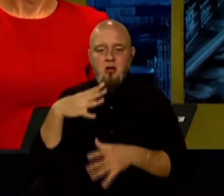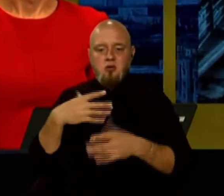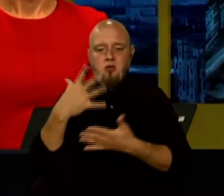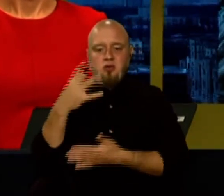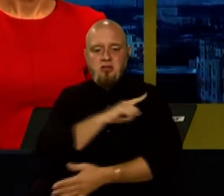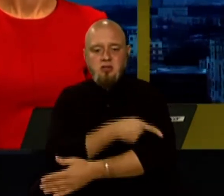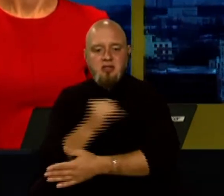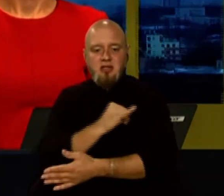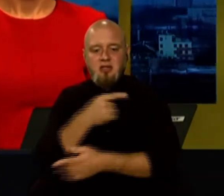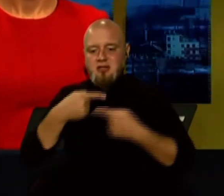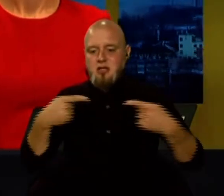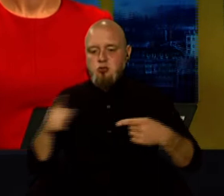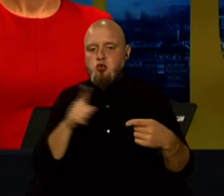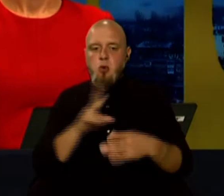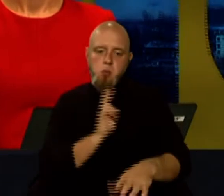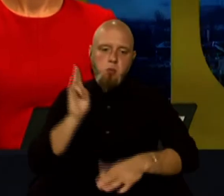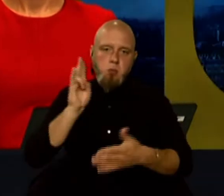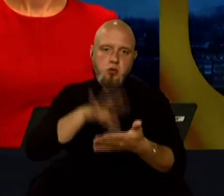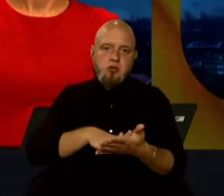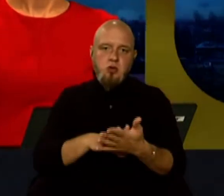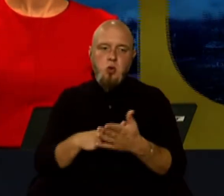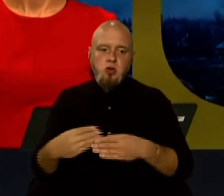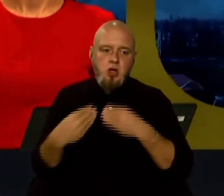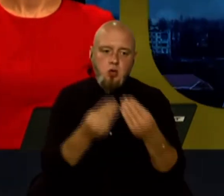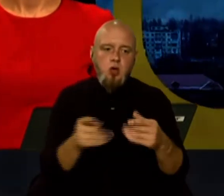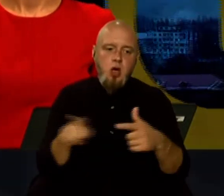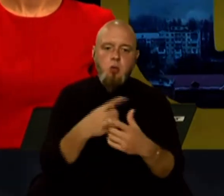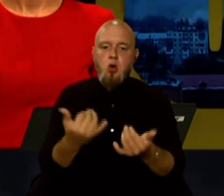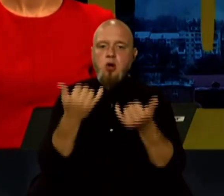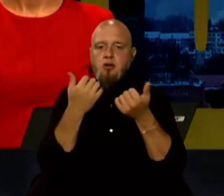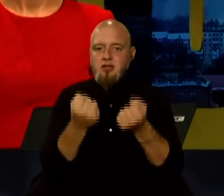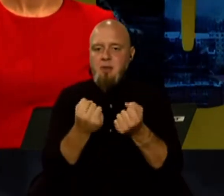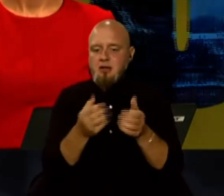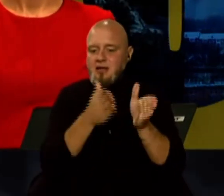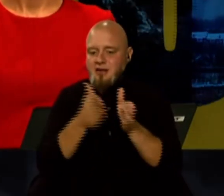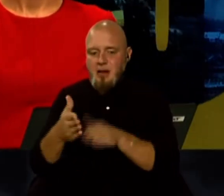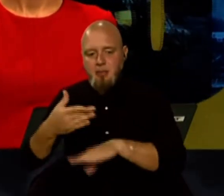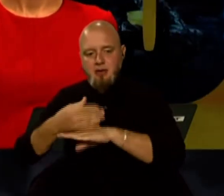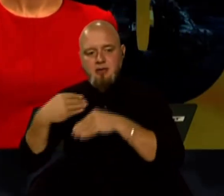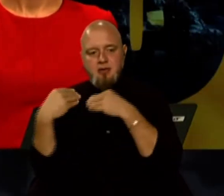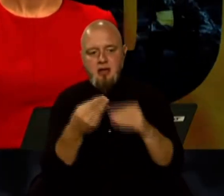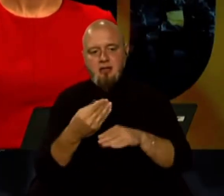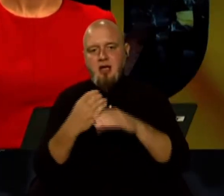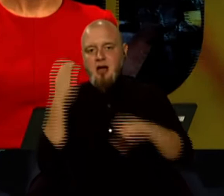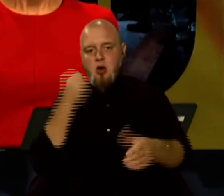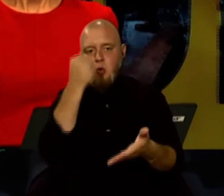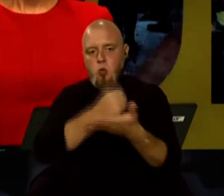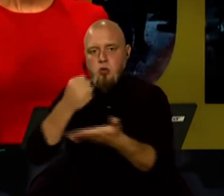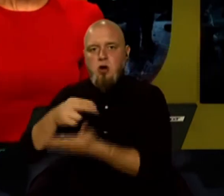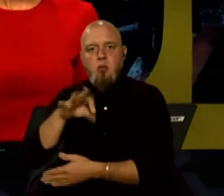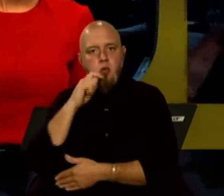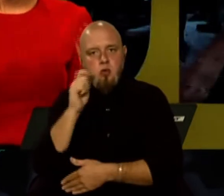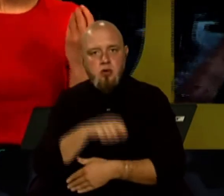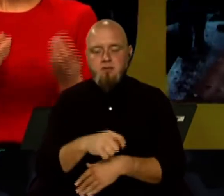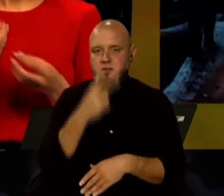щоб наносити постійно або тримати темп нанесення ракетних ударів по Україні. Ну,